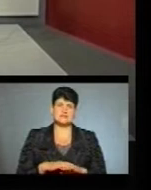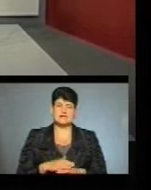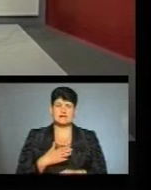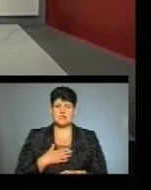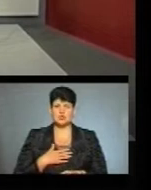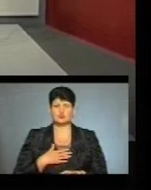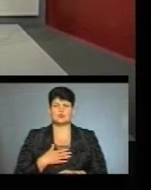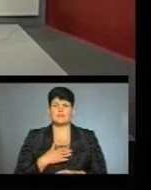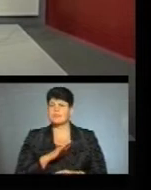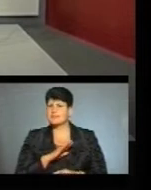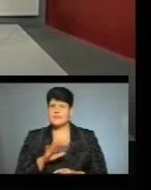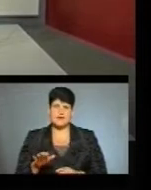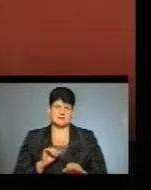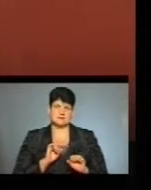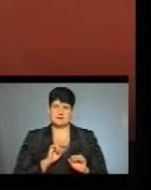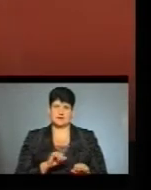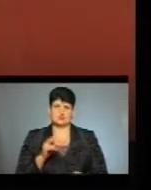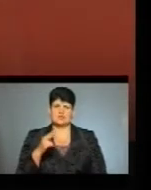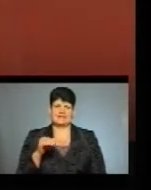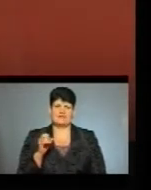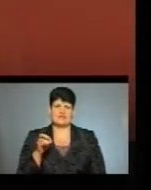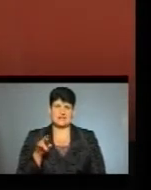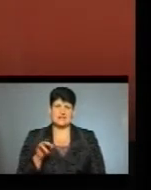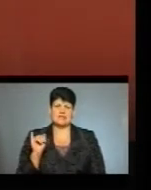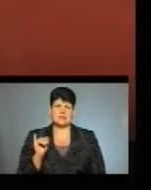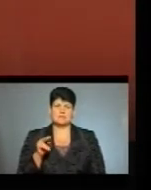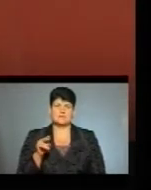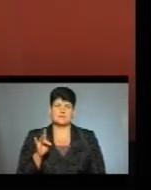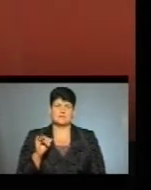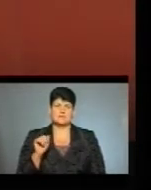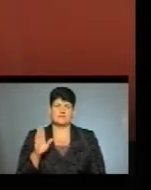вони все-таки не захищені від дифтерії і правцю. Я